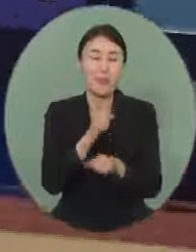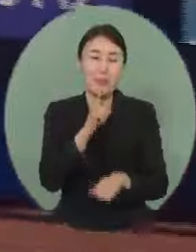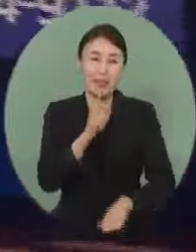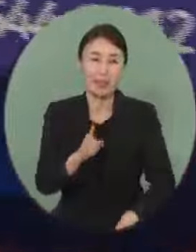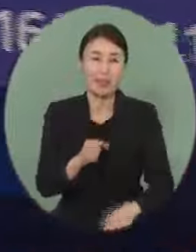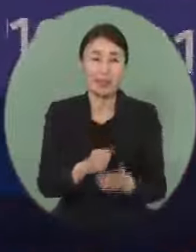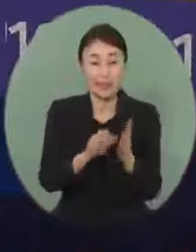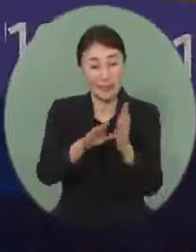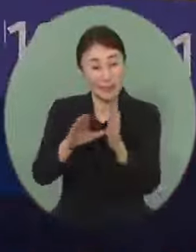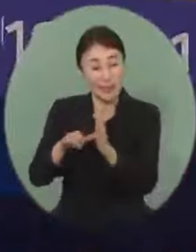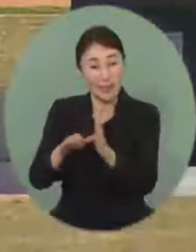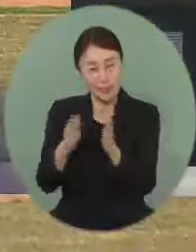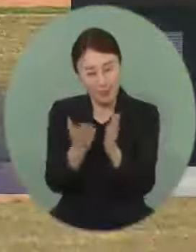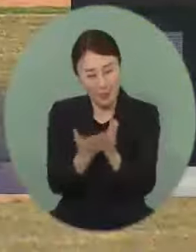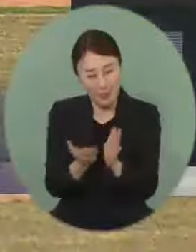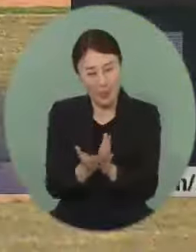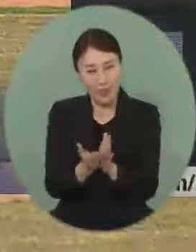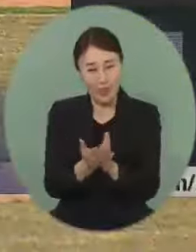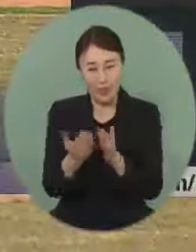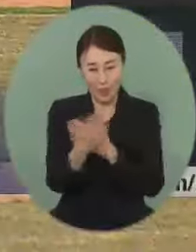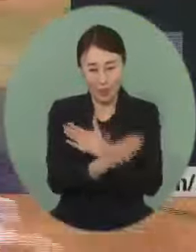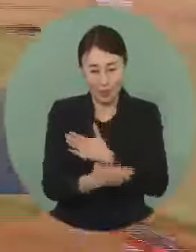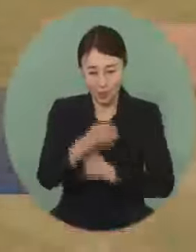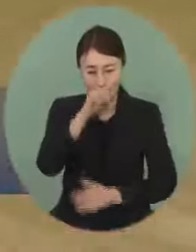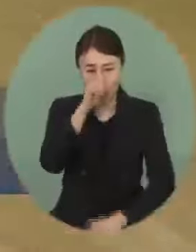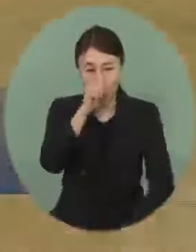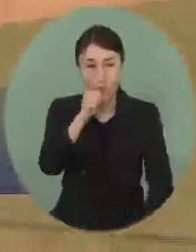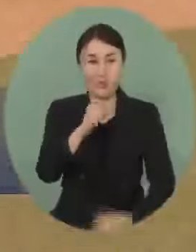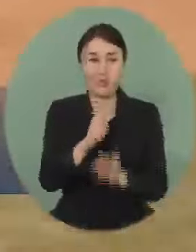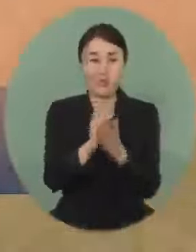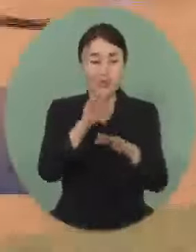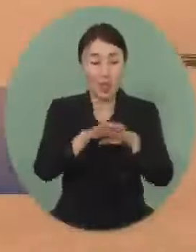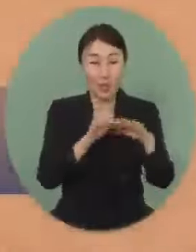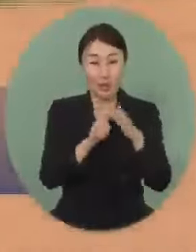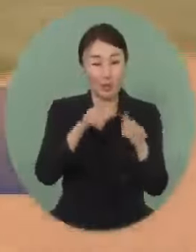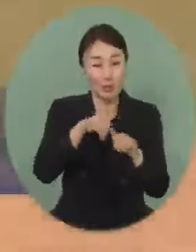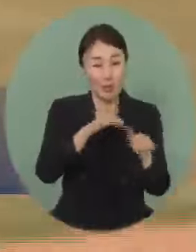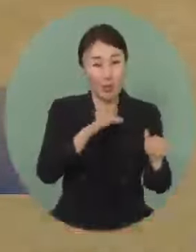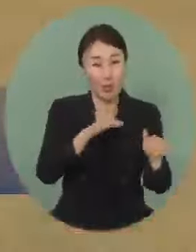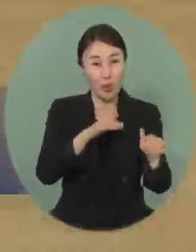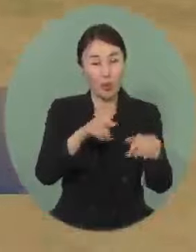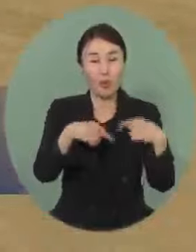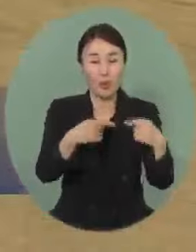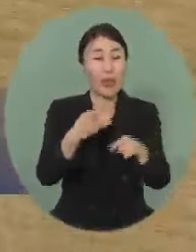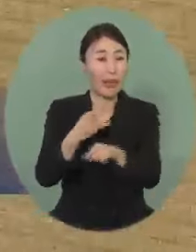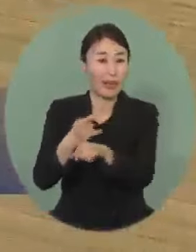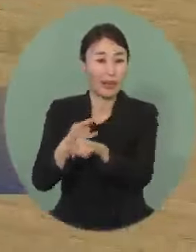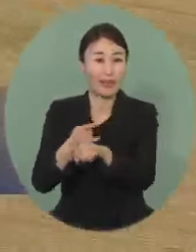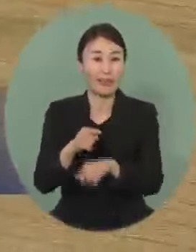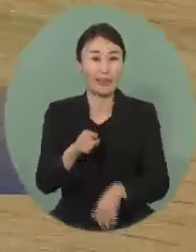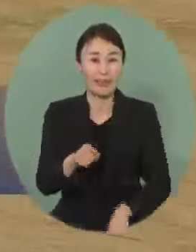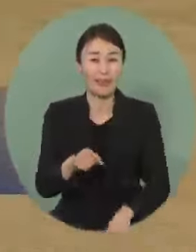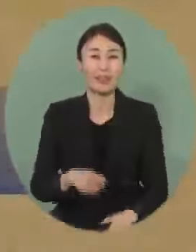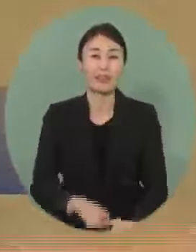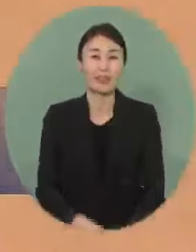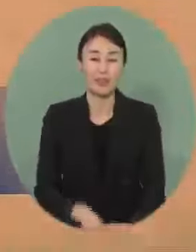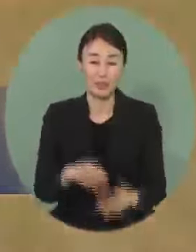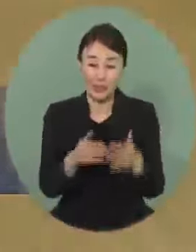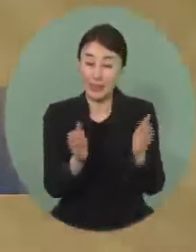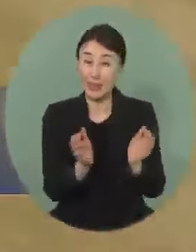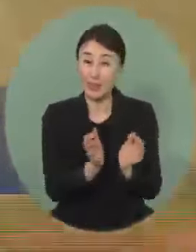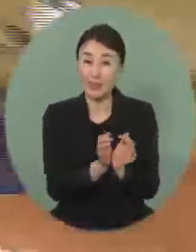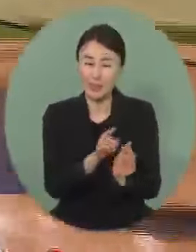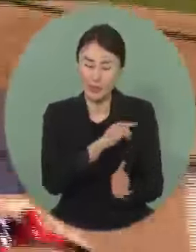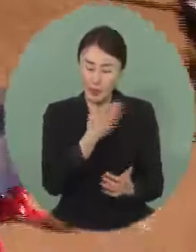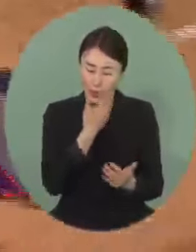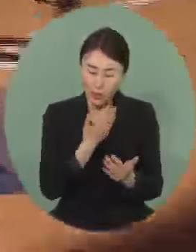그때그때 가장 좋은 컨디션을 가지고 있는 선수들을 출전을 시킬 생각이고 그게 저희 팀한테도